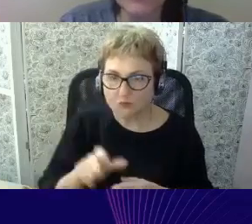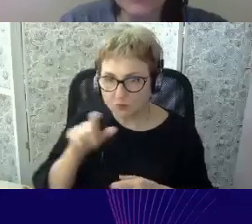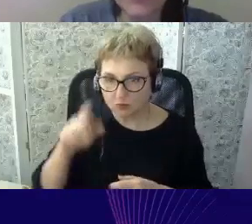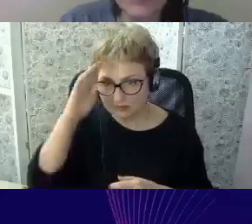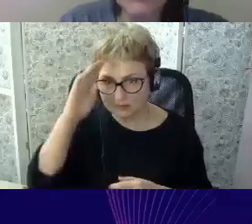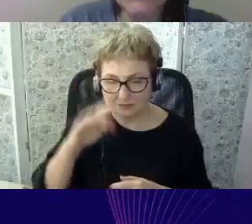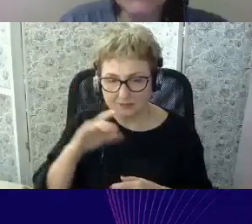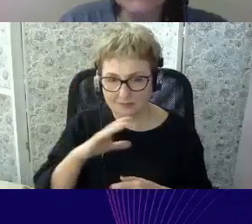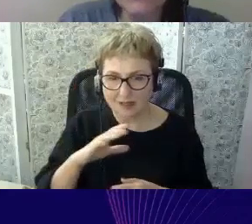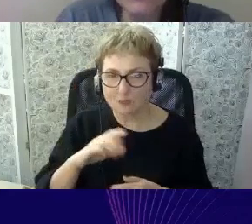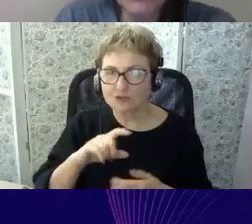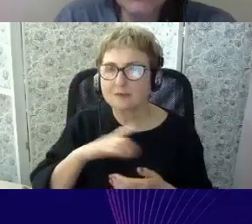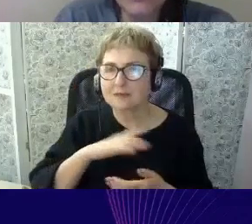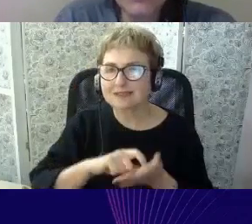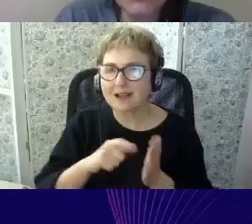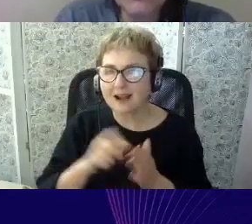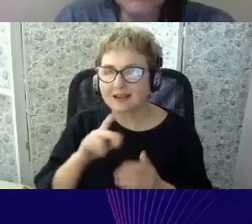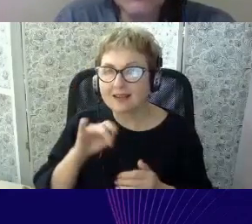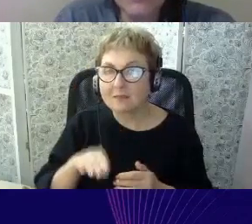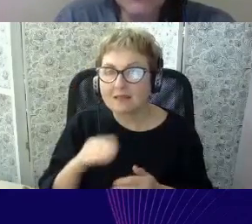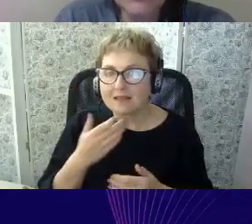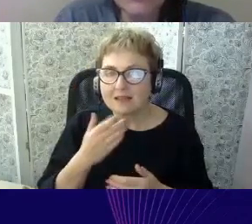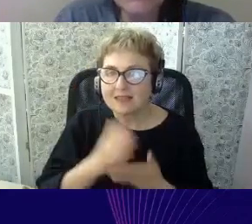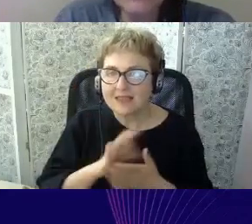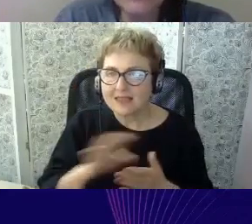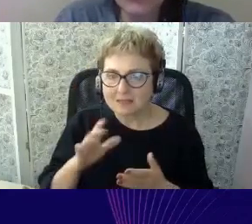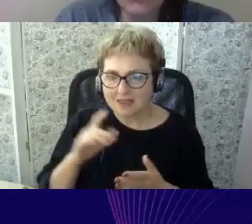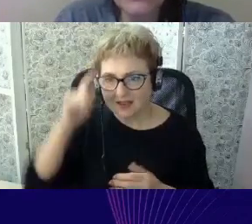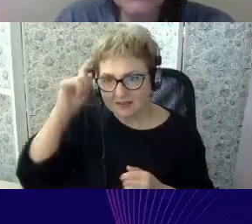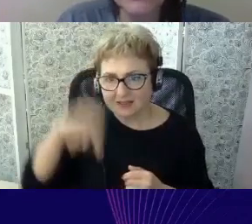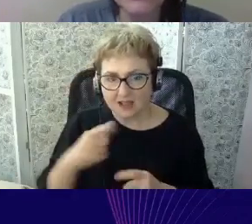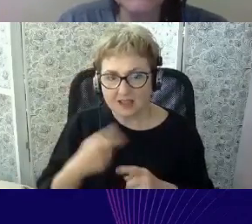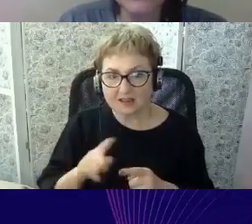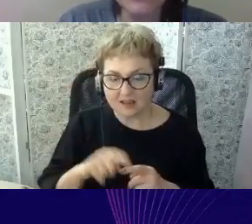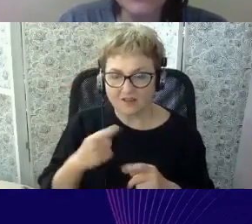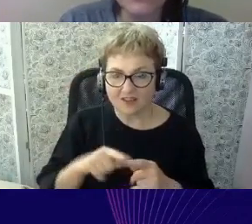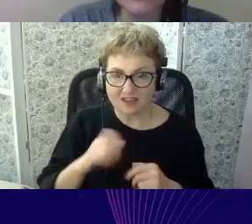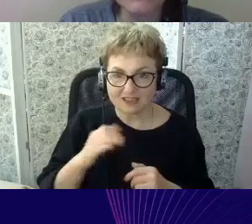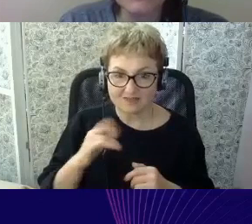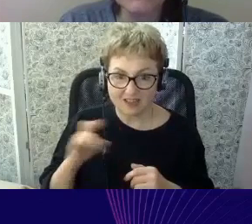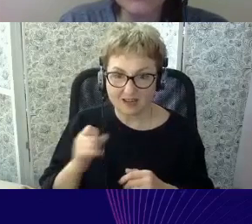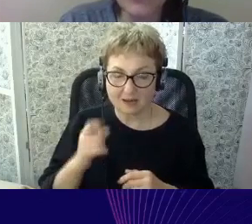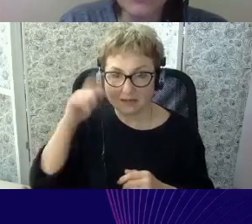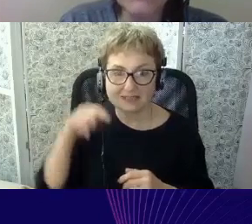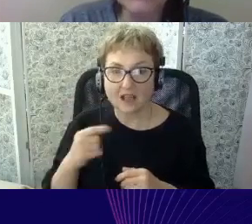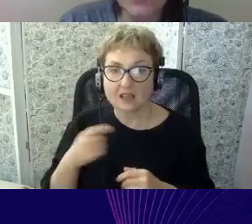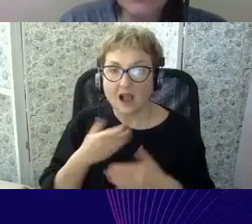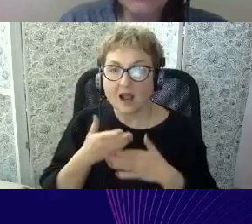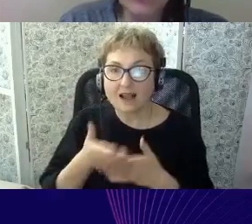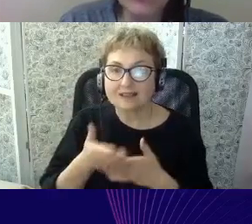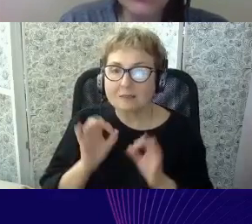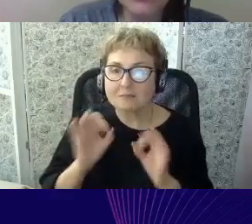сахарный диабет, и не имея каких-то специальных познаний в этой области, в этой сфере, ну, как бы